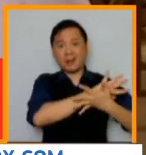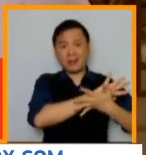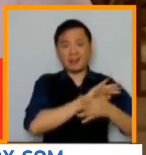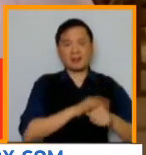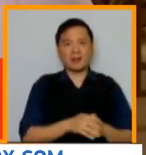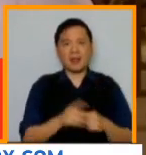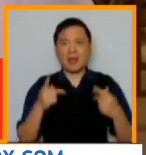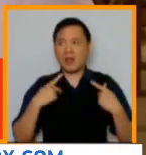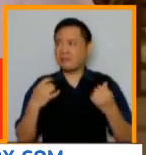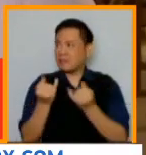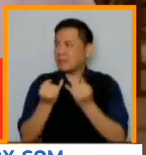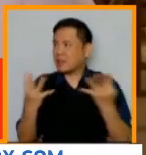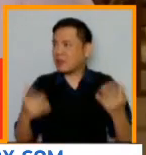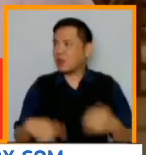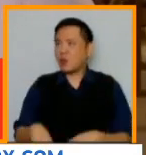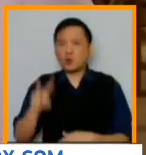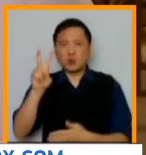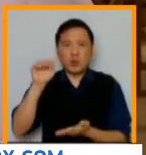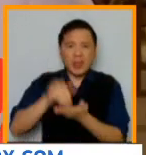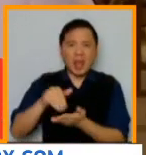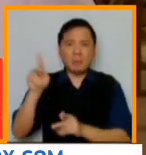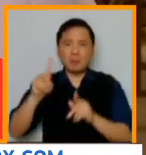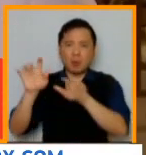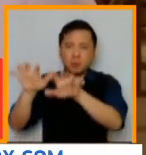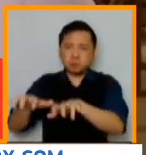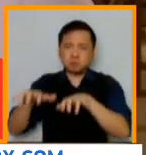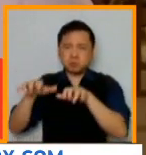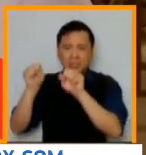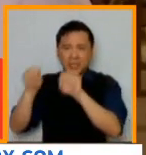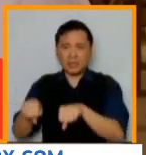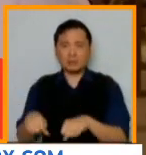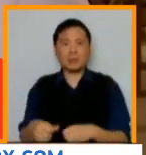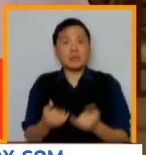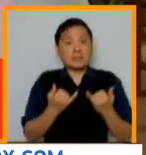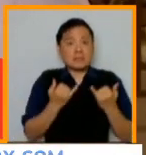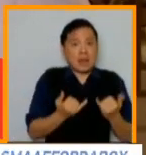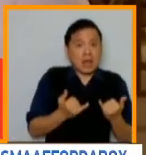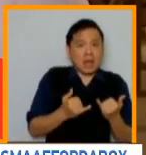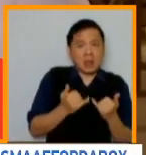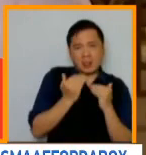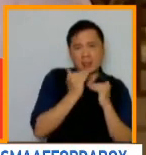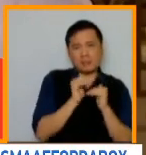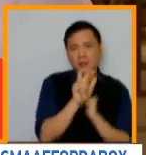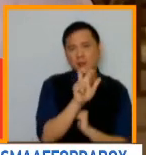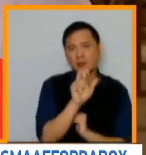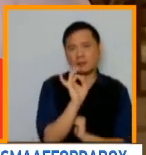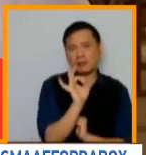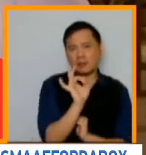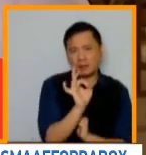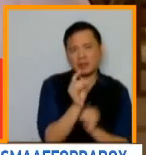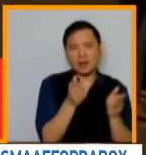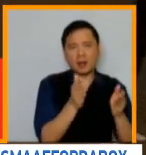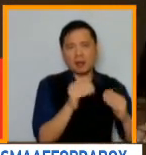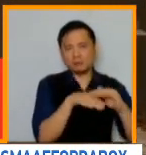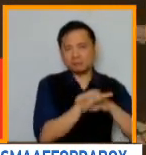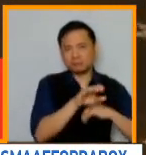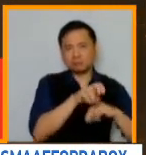tao. Ngayong pandemic, hanggang 380 lang ang pwede nating papasukin para sa social distancing.